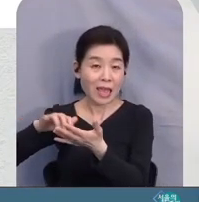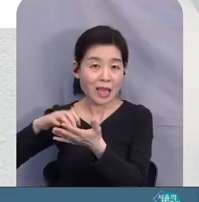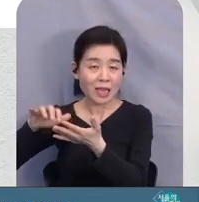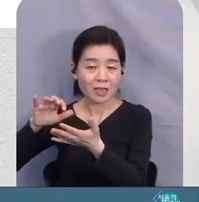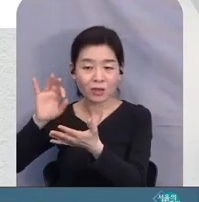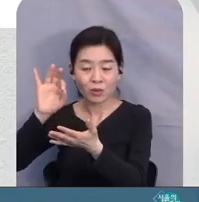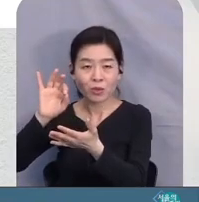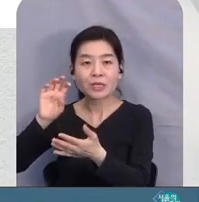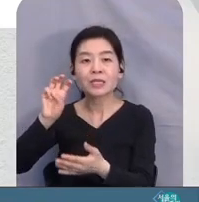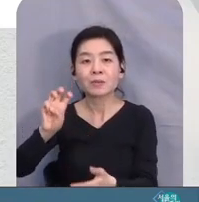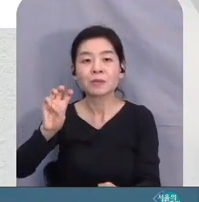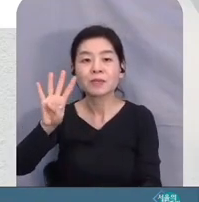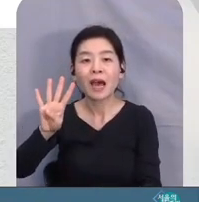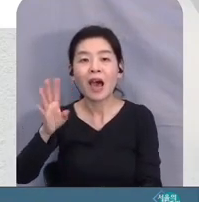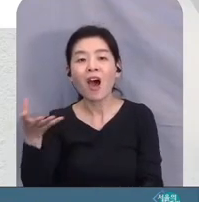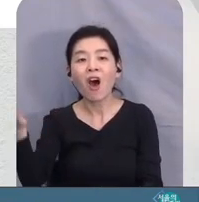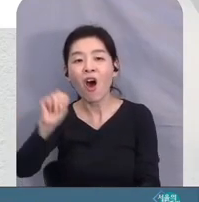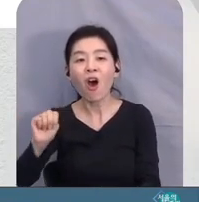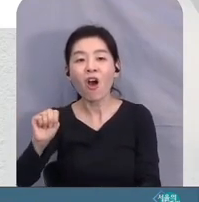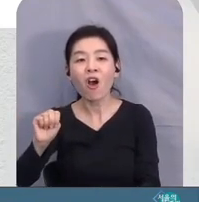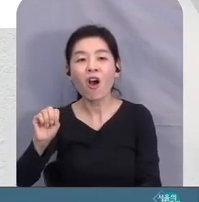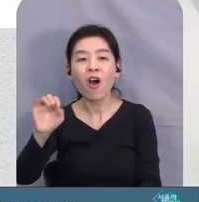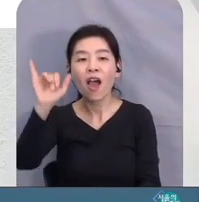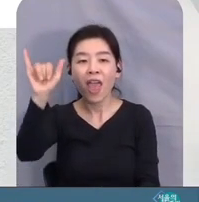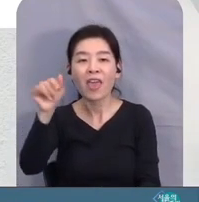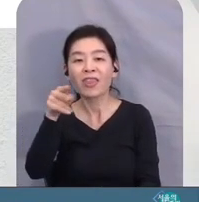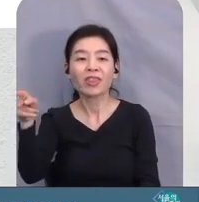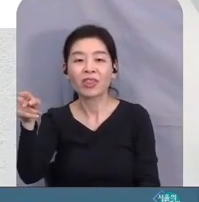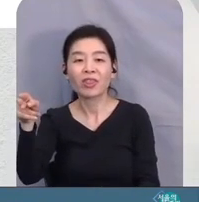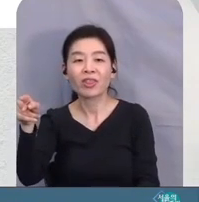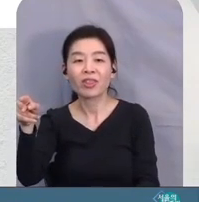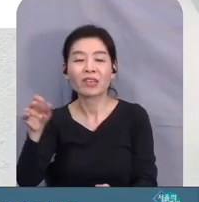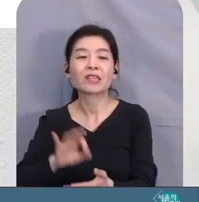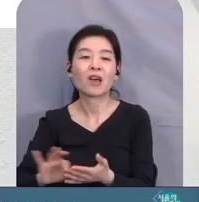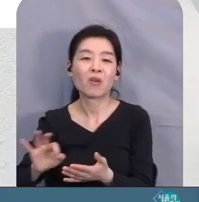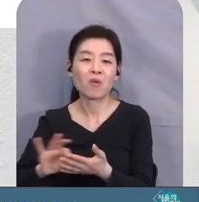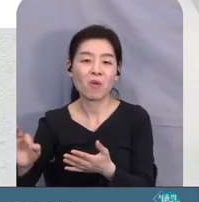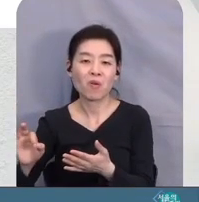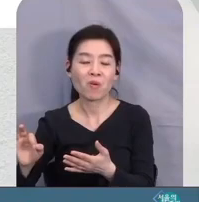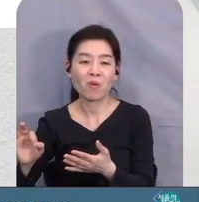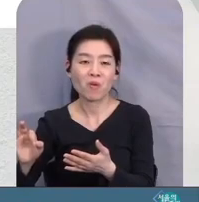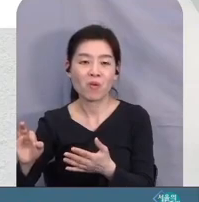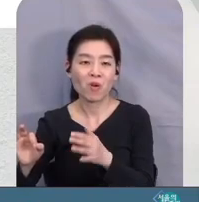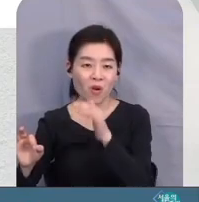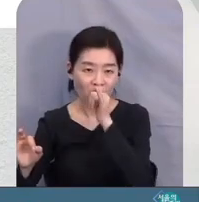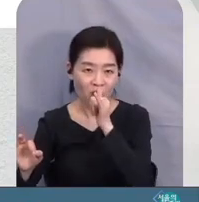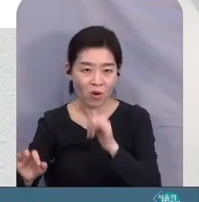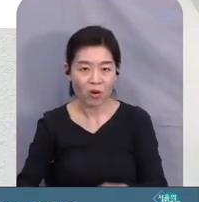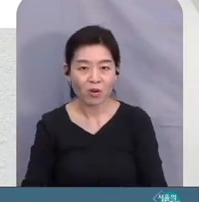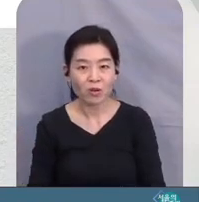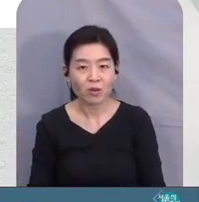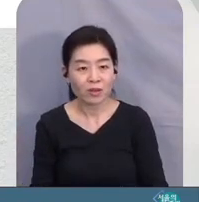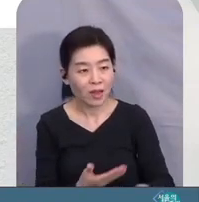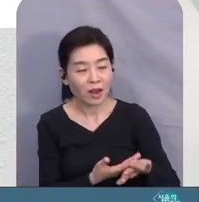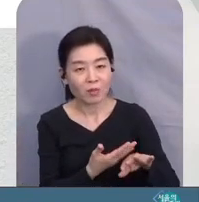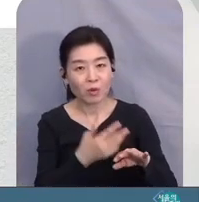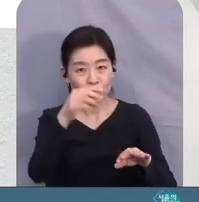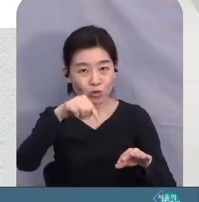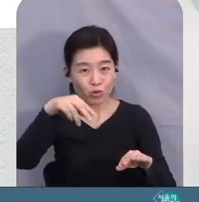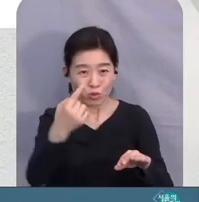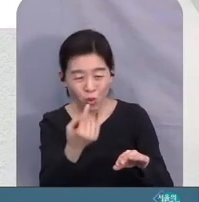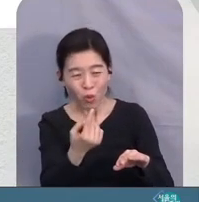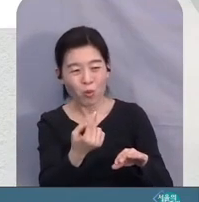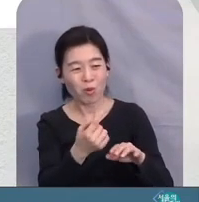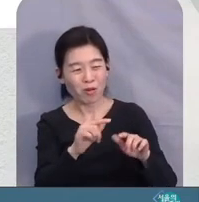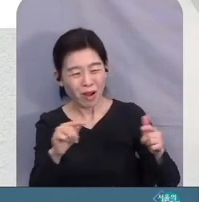34억 엔이 들어간다. 바다로 버리면 딴 데는 막 수소 방출 이런 걸로